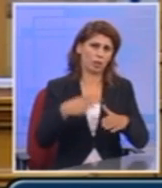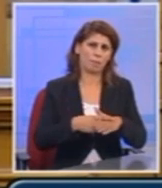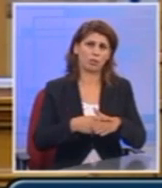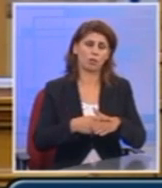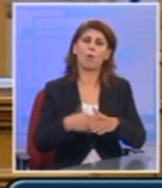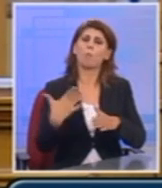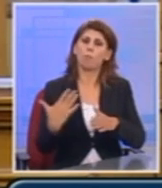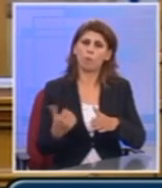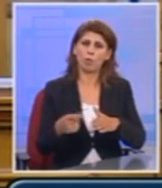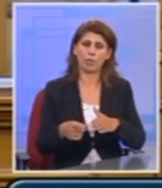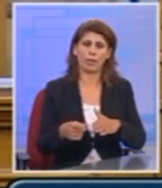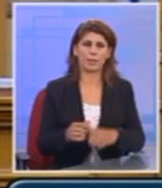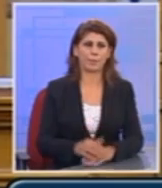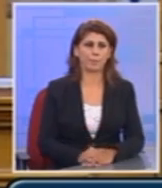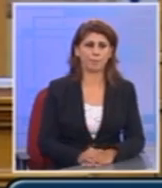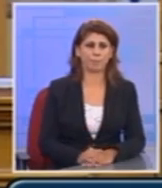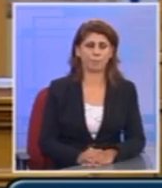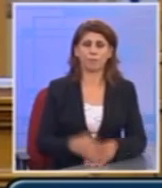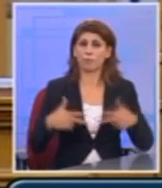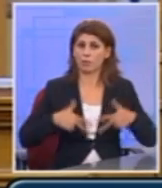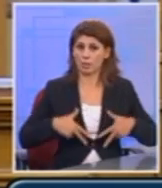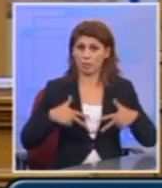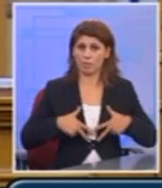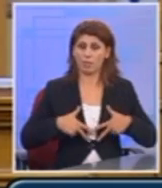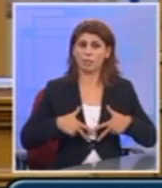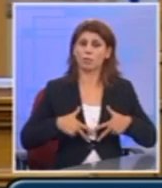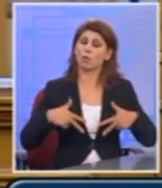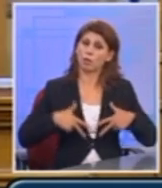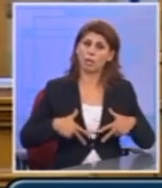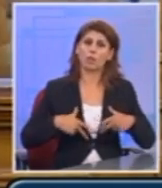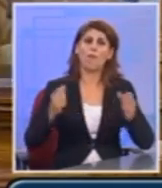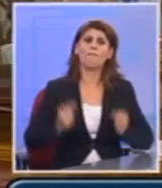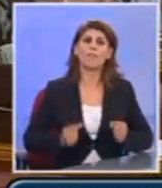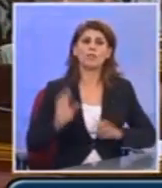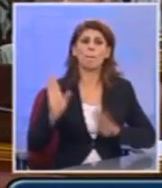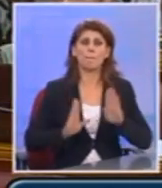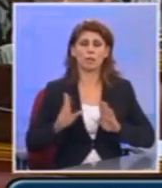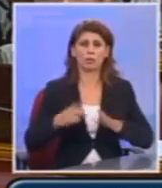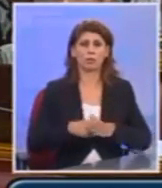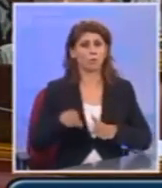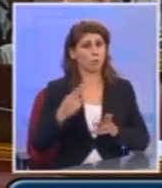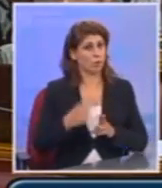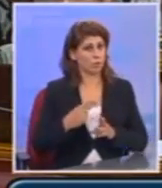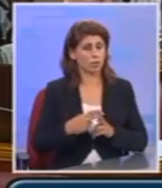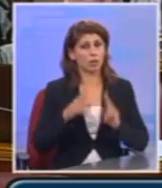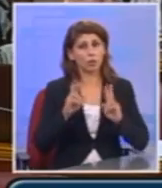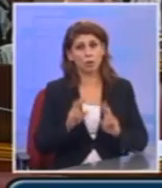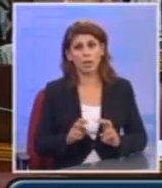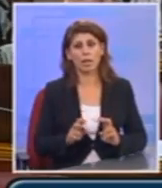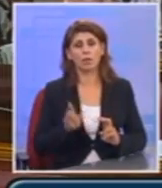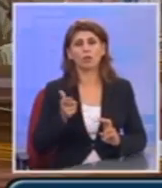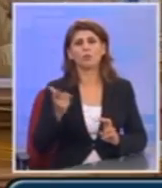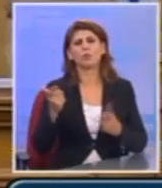θα καθιστούσε την κυβέρνηση το κράτος βασικό μέτοχο των τραπεζών και αυτό είναι πολύ σημαντικό για τον έλεγχο του